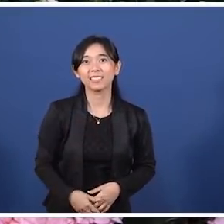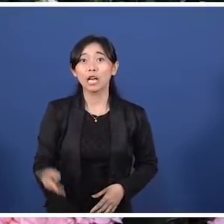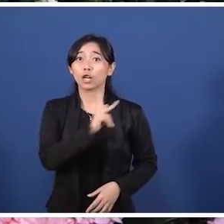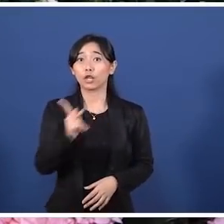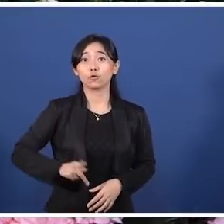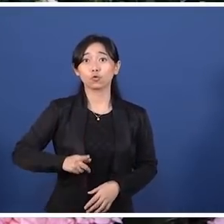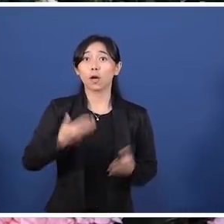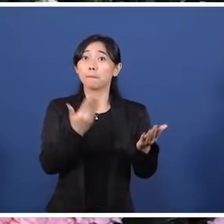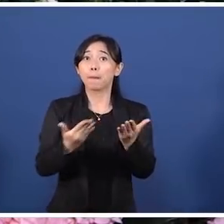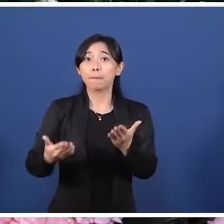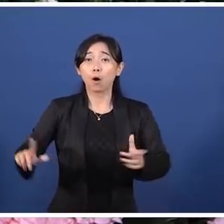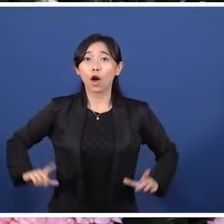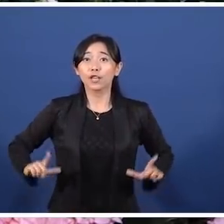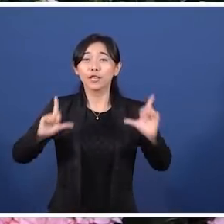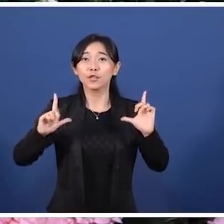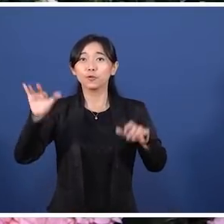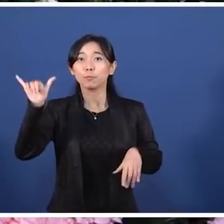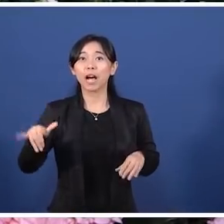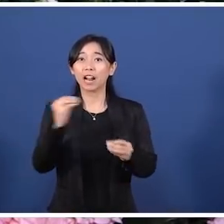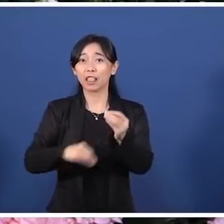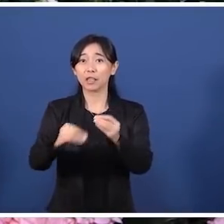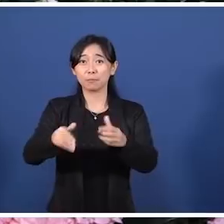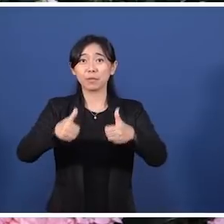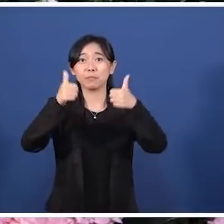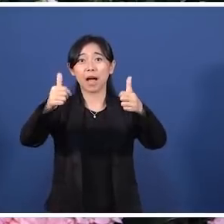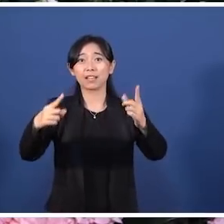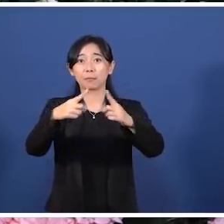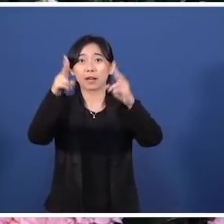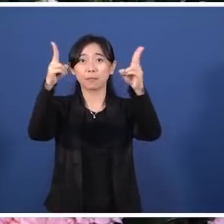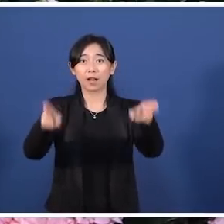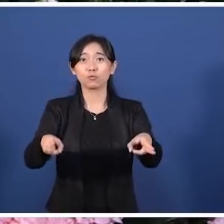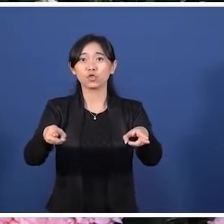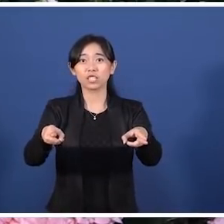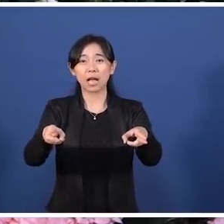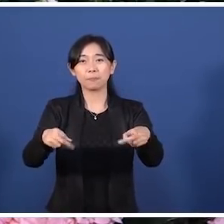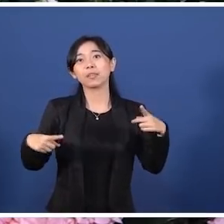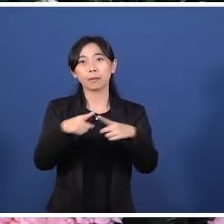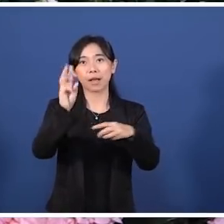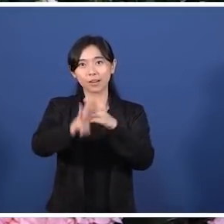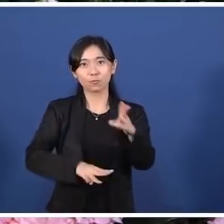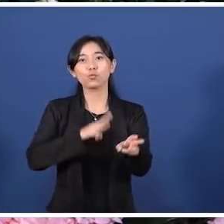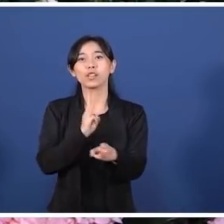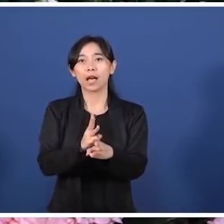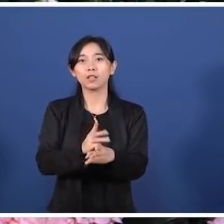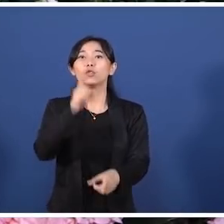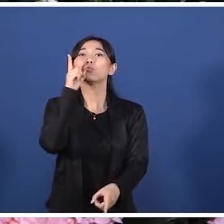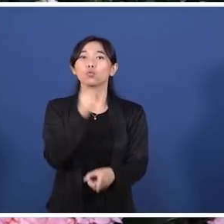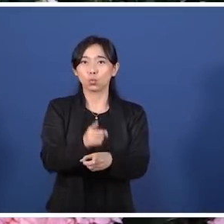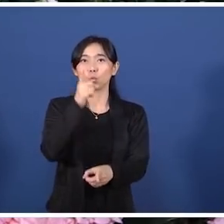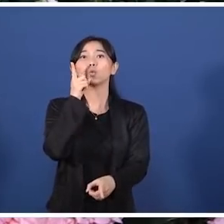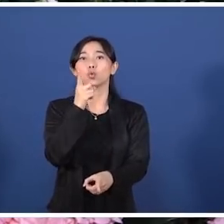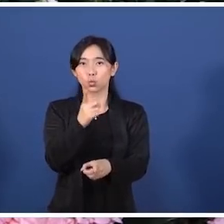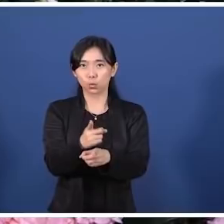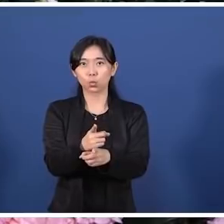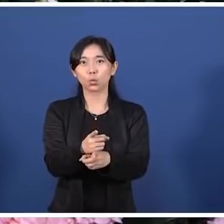Kristus menghadirkan kehidupan yang baik kepada umat manusia dan kepada dunia ini betul-betul